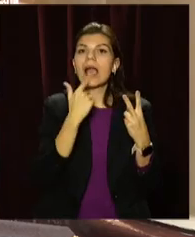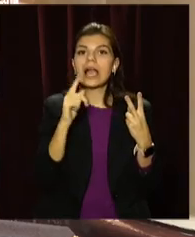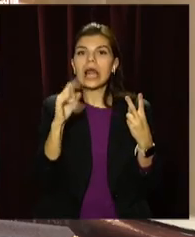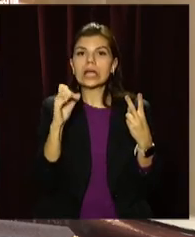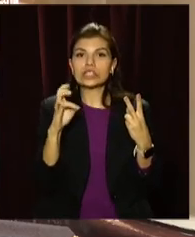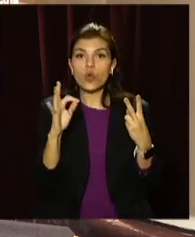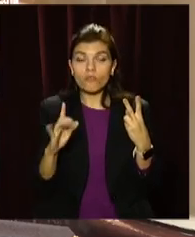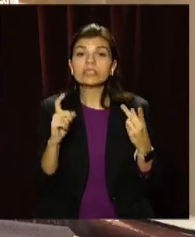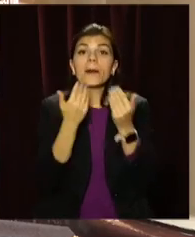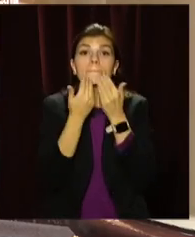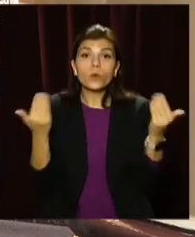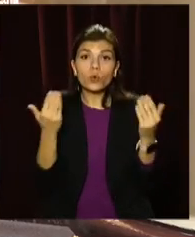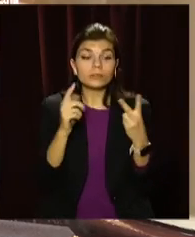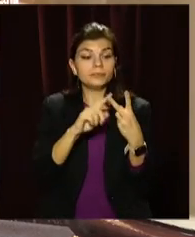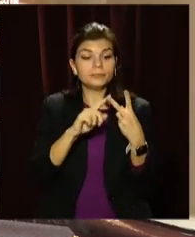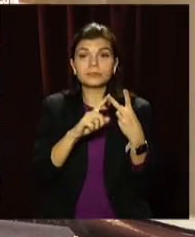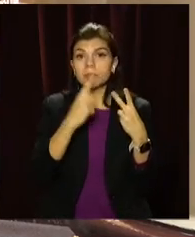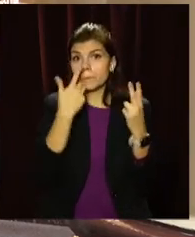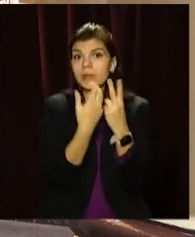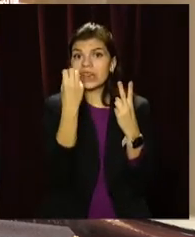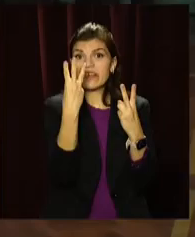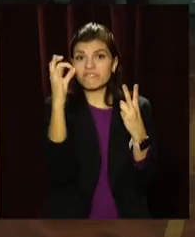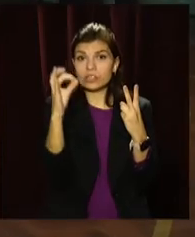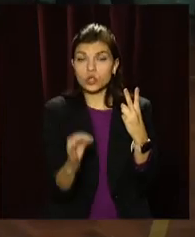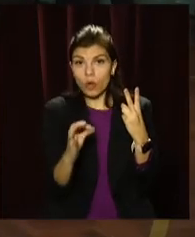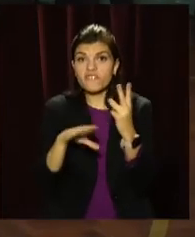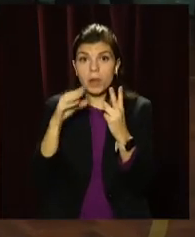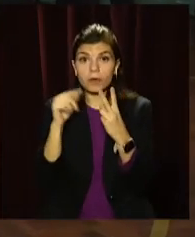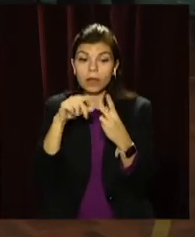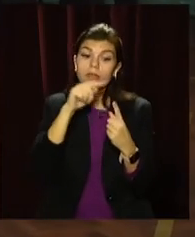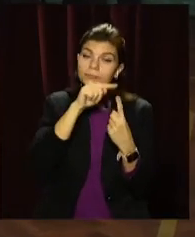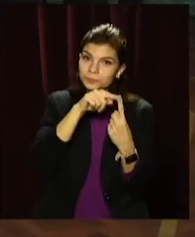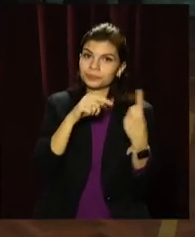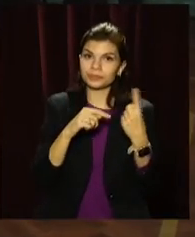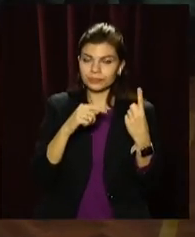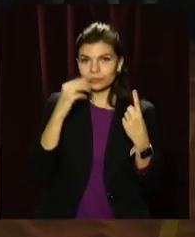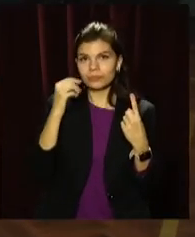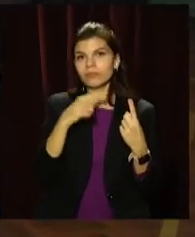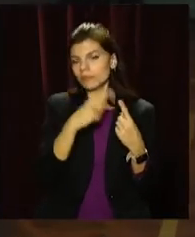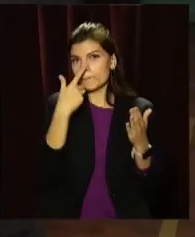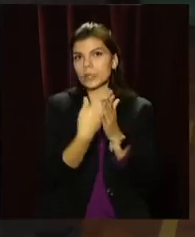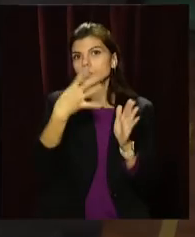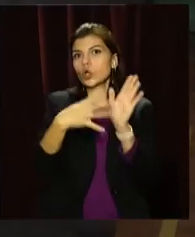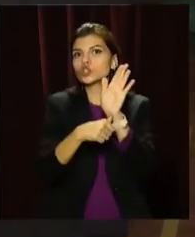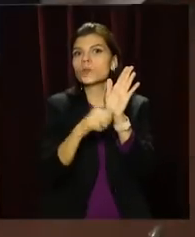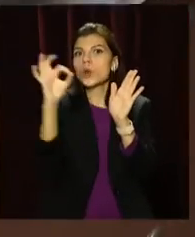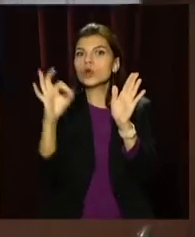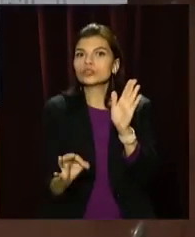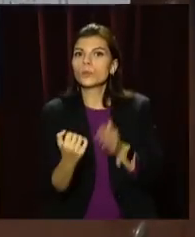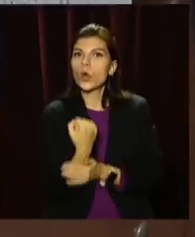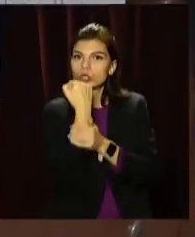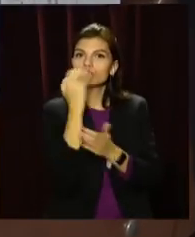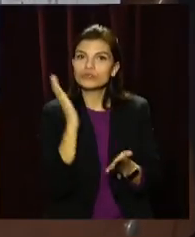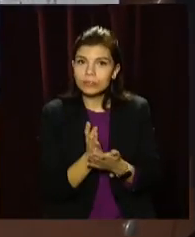За останнього проголосували понад 13% виборців, а от у чинного міського голови майже 46%